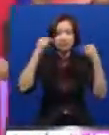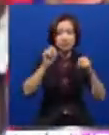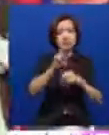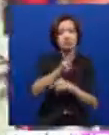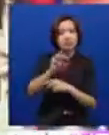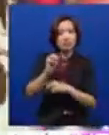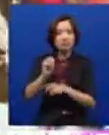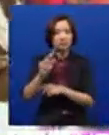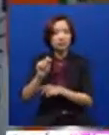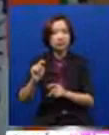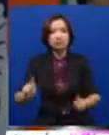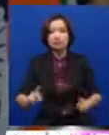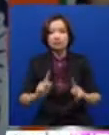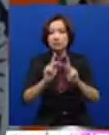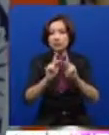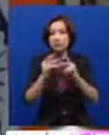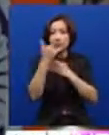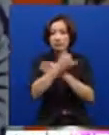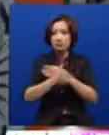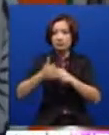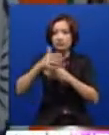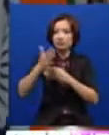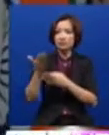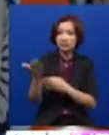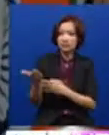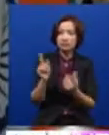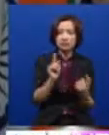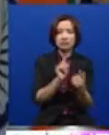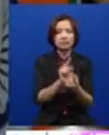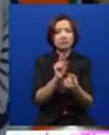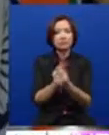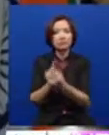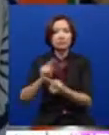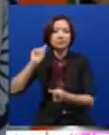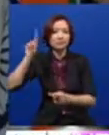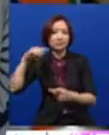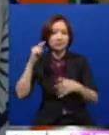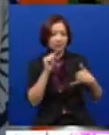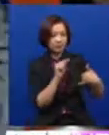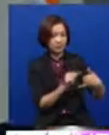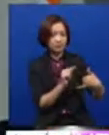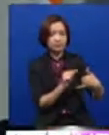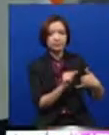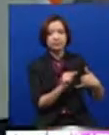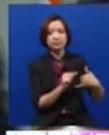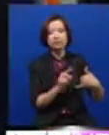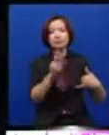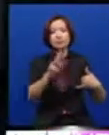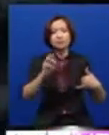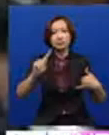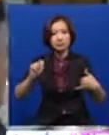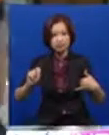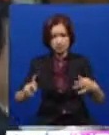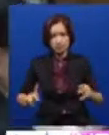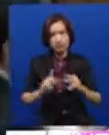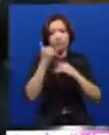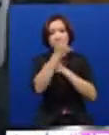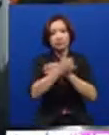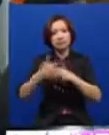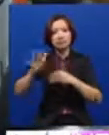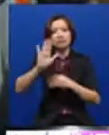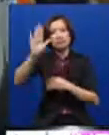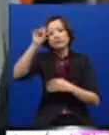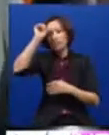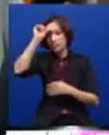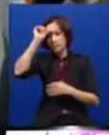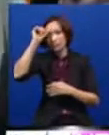รัฐมนตรีว่าการกระทรวงการต่างประเทศได้พบกับนางสุษมาสวราชย์รัฐมนตรีว่าการกระทรวงการต่าง